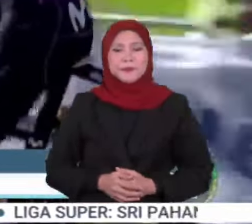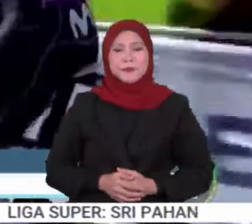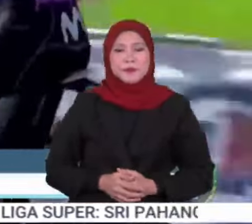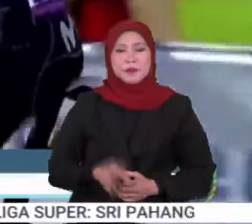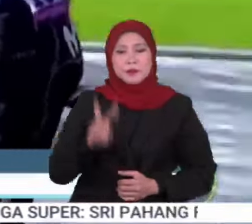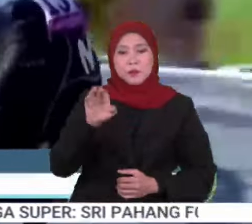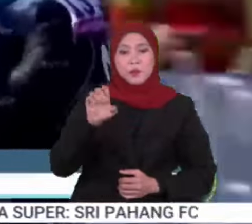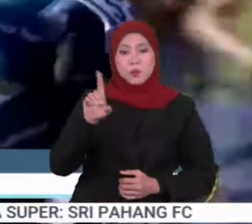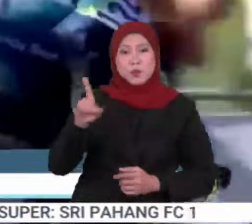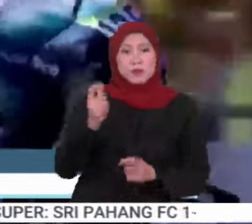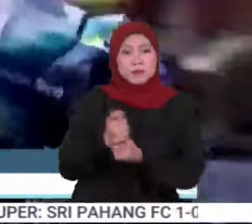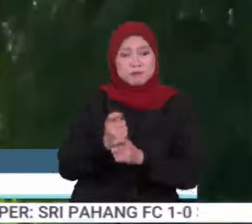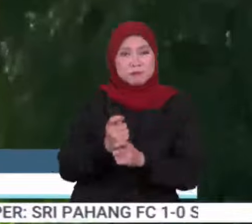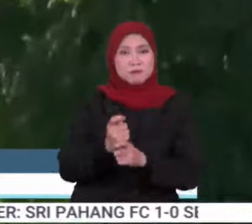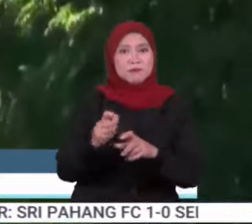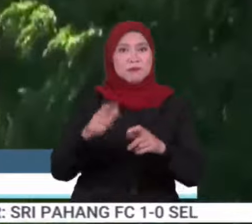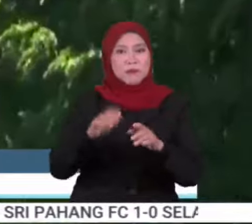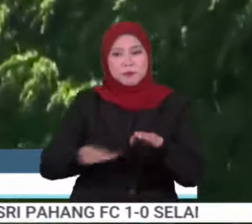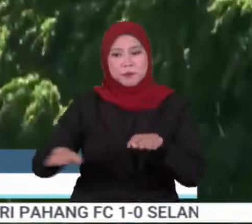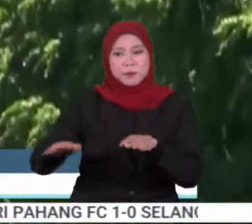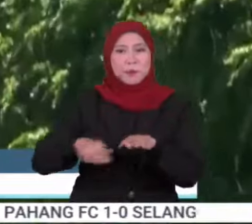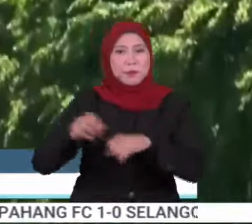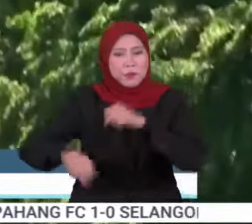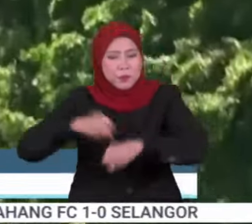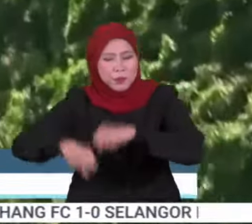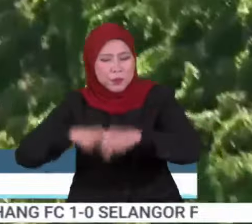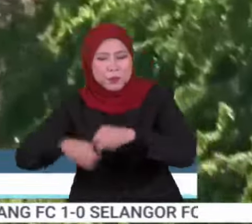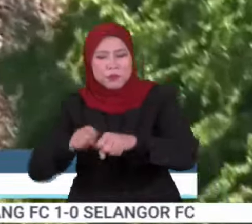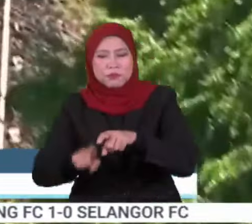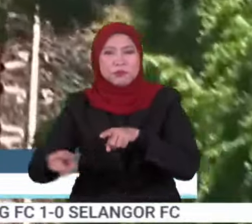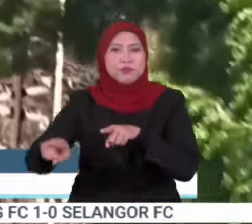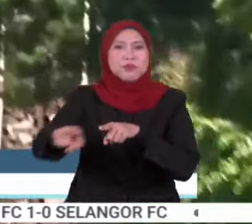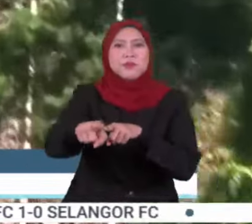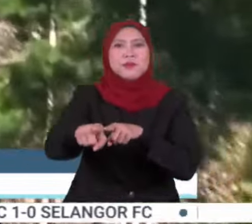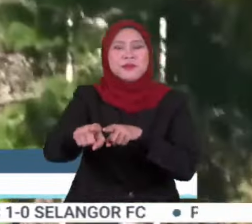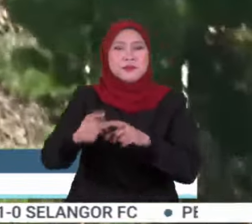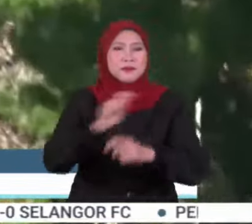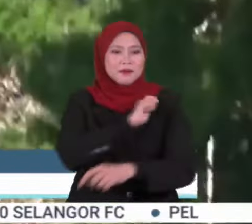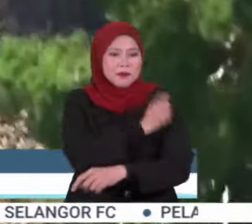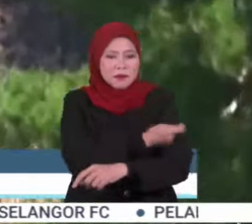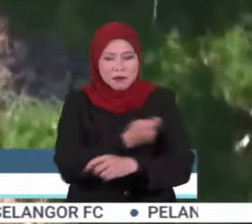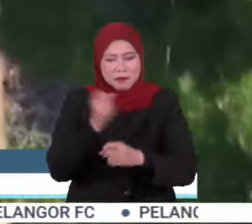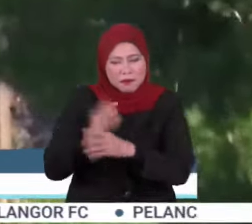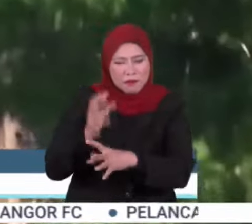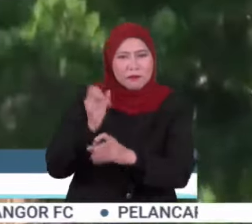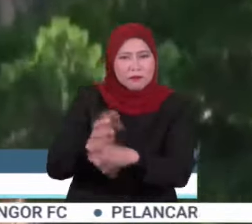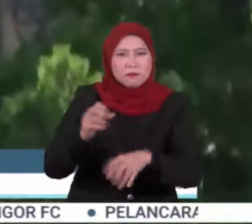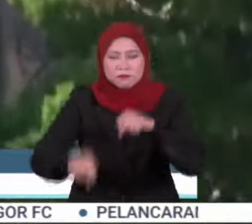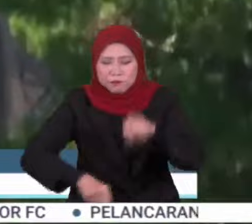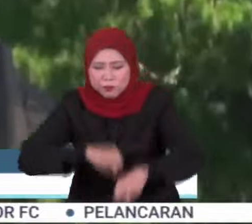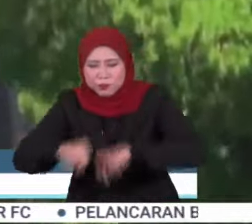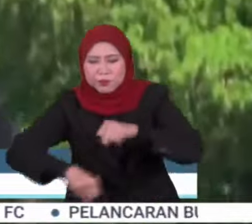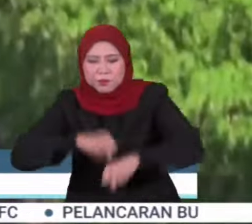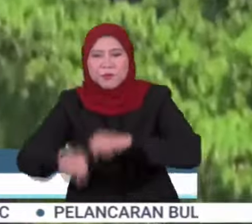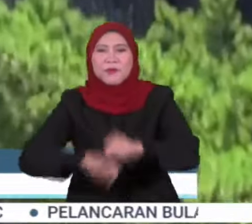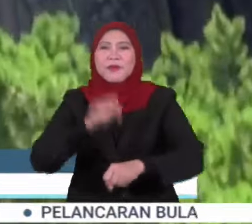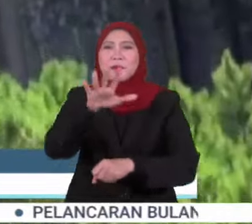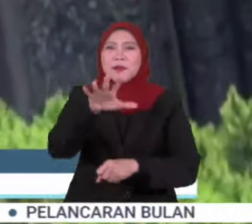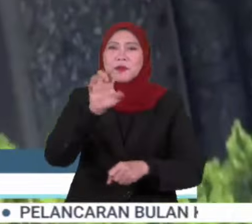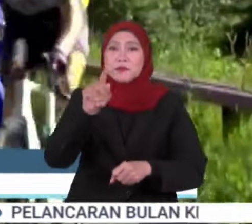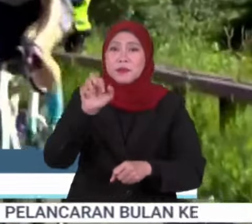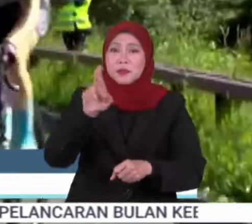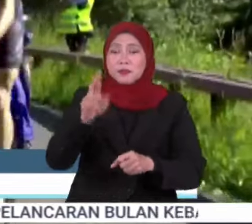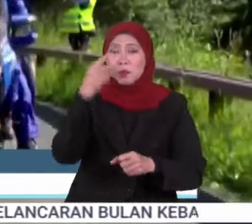Woods yang berjaya mengekalkan kedudukan dalam kelompok hadapan sepanjang perlumbaan. Dengan sisa tenaga yang tinggal, dia melakukan henjutan kira-kira 500 meter